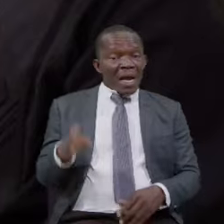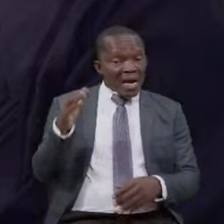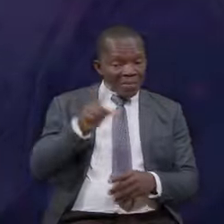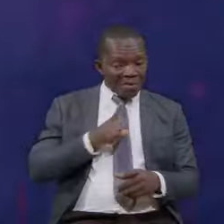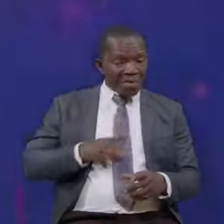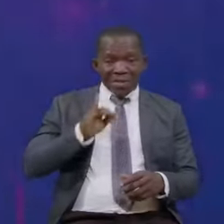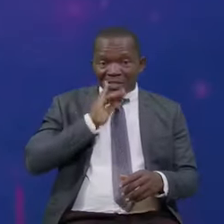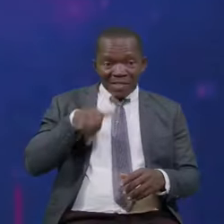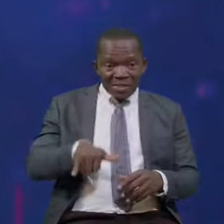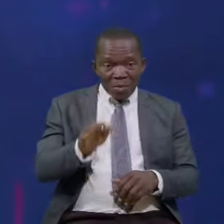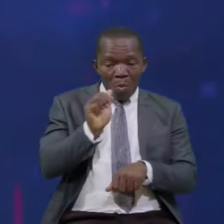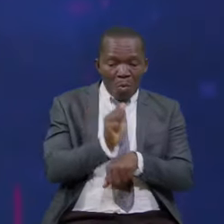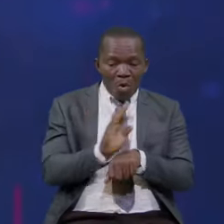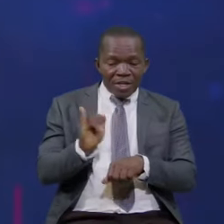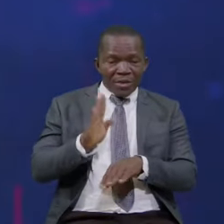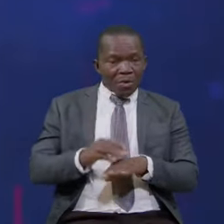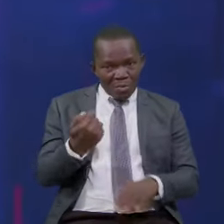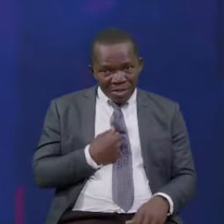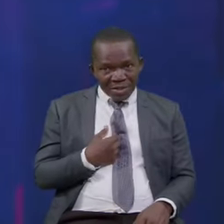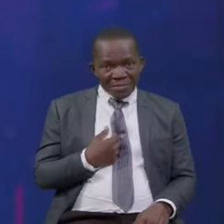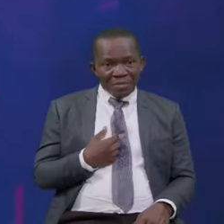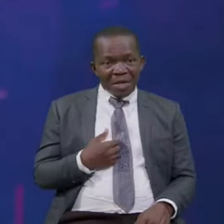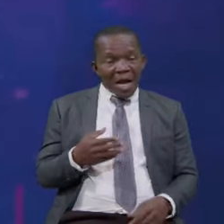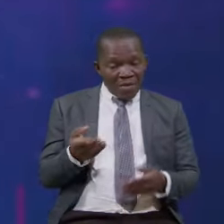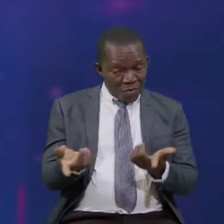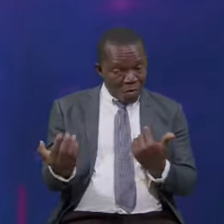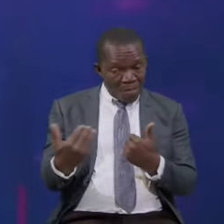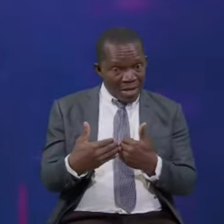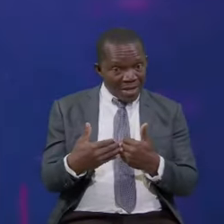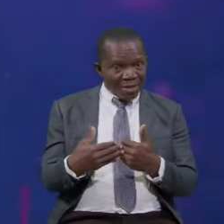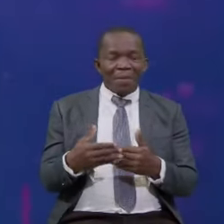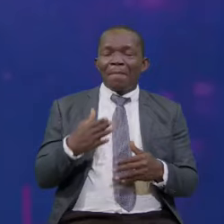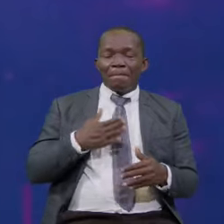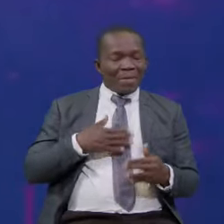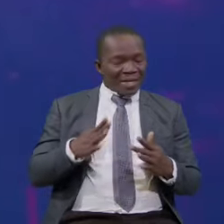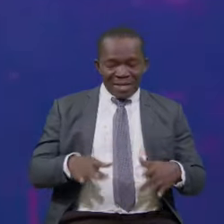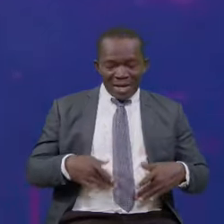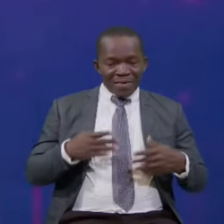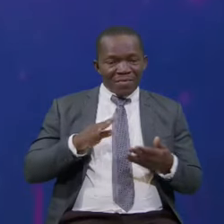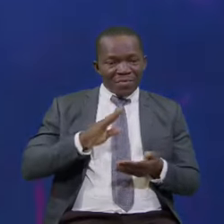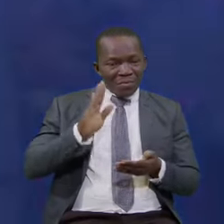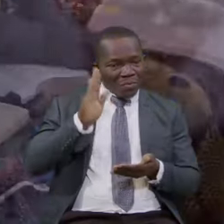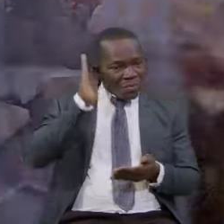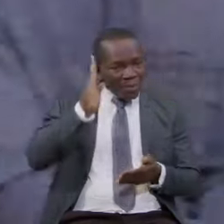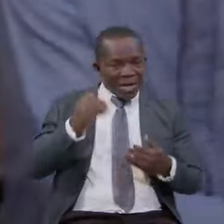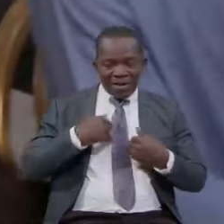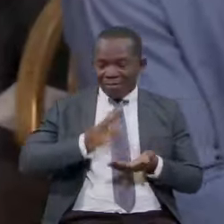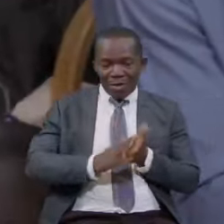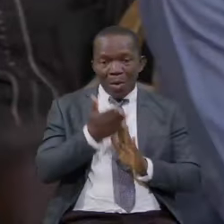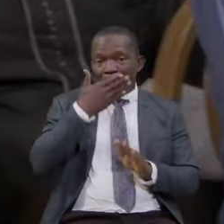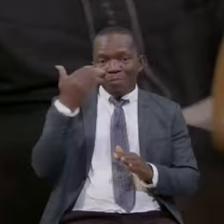fini tu peux aller et quand il finit tu peux revenir tu verras quelque chose que tu n'as jamais vu dans ta